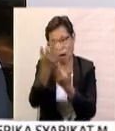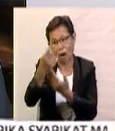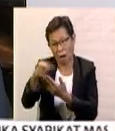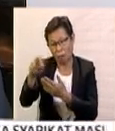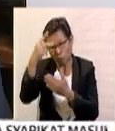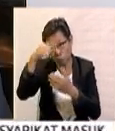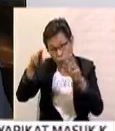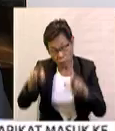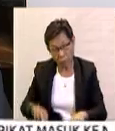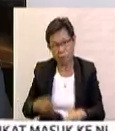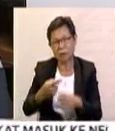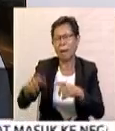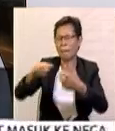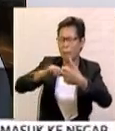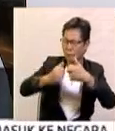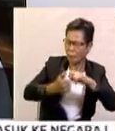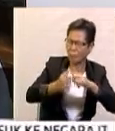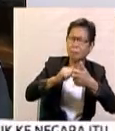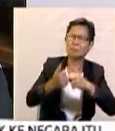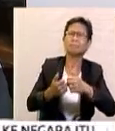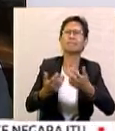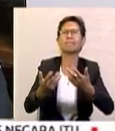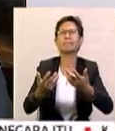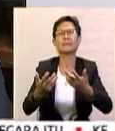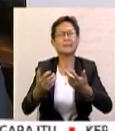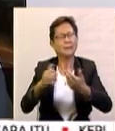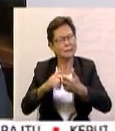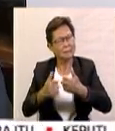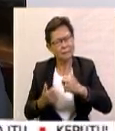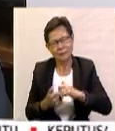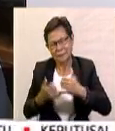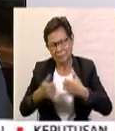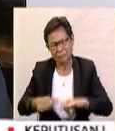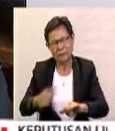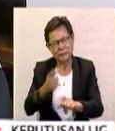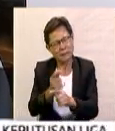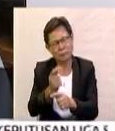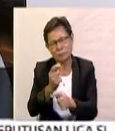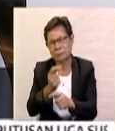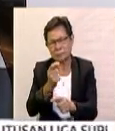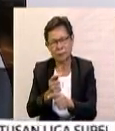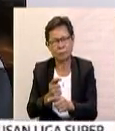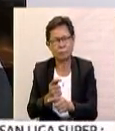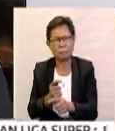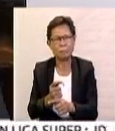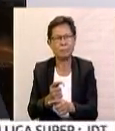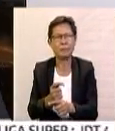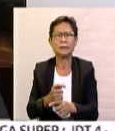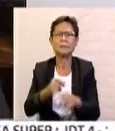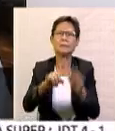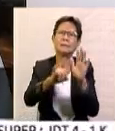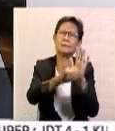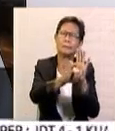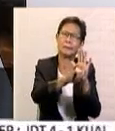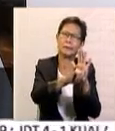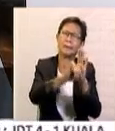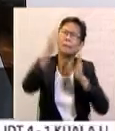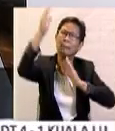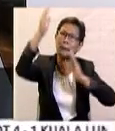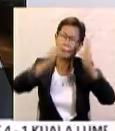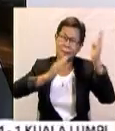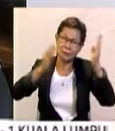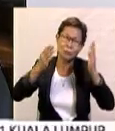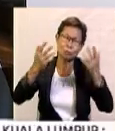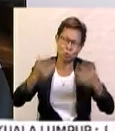rakyatnya, tetapi masalah yang masih lagi kekal ya, dari segi imej negara kita,